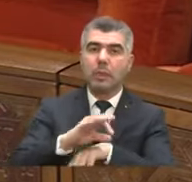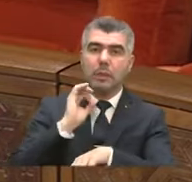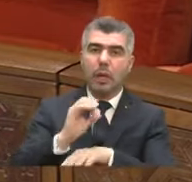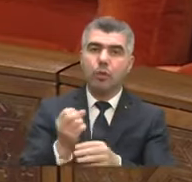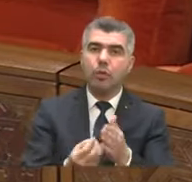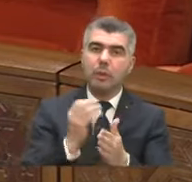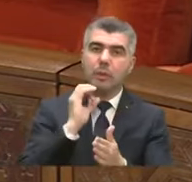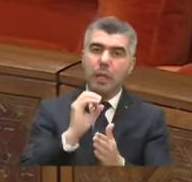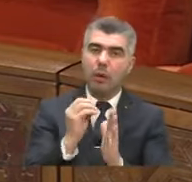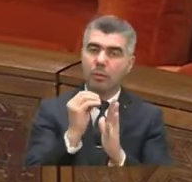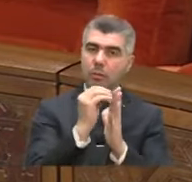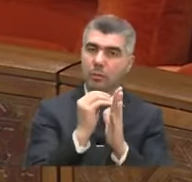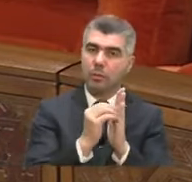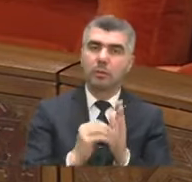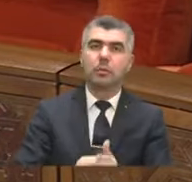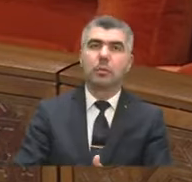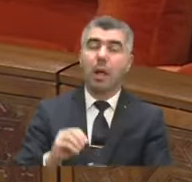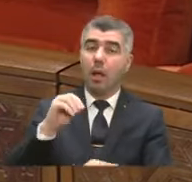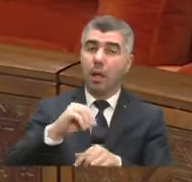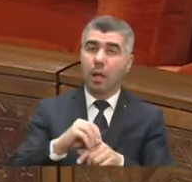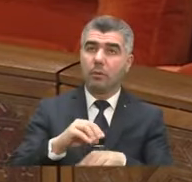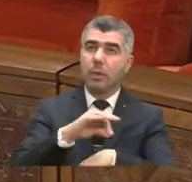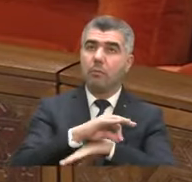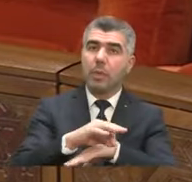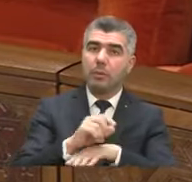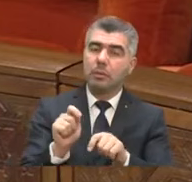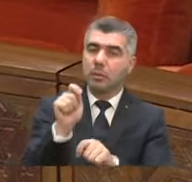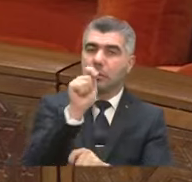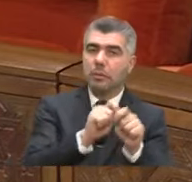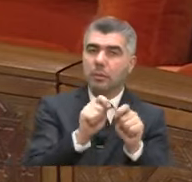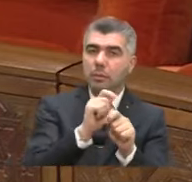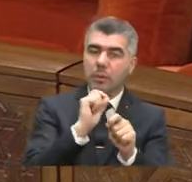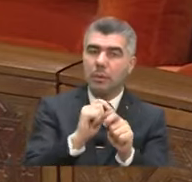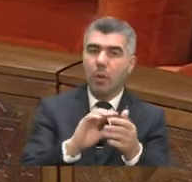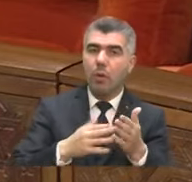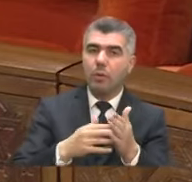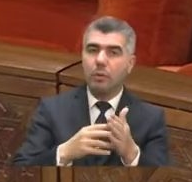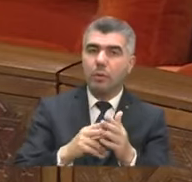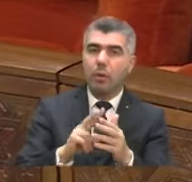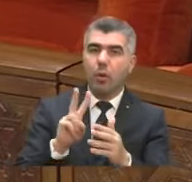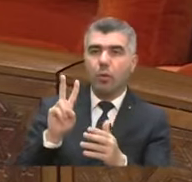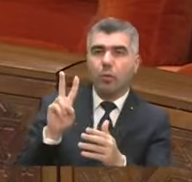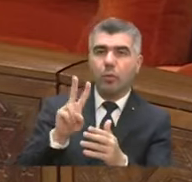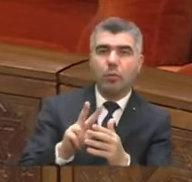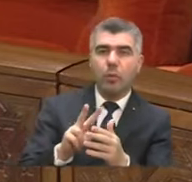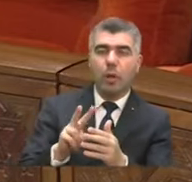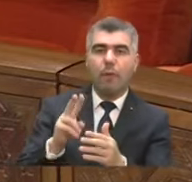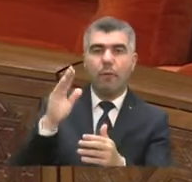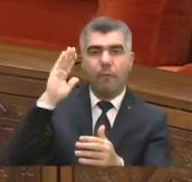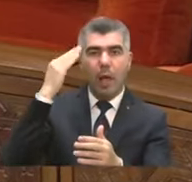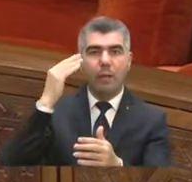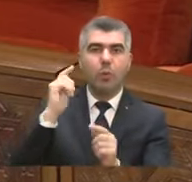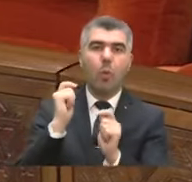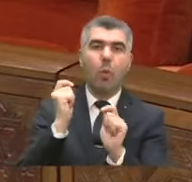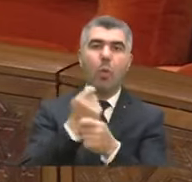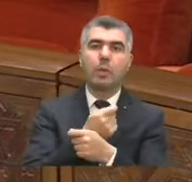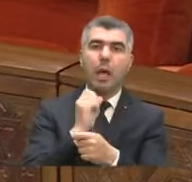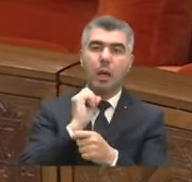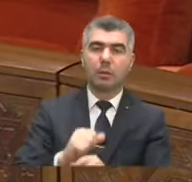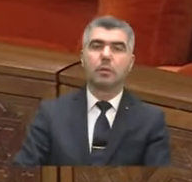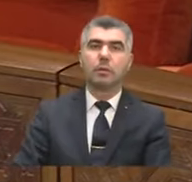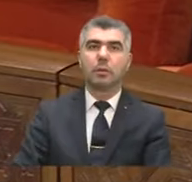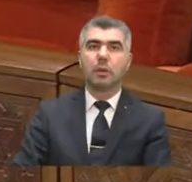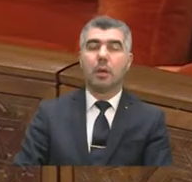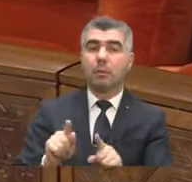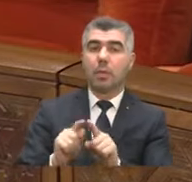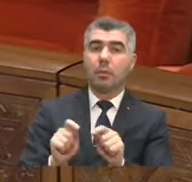الجيل الجديد. كما يقوم المكتب بإنجاز دراسات الجدوى الخاصة بكهرباء الخط السككي بين فاس وجدة، وتنكب بلادنا حاليا على